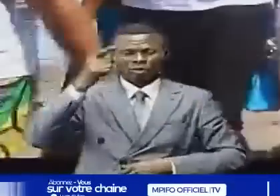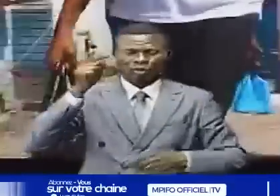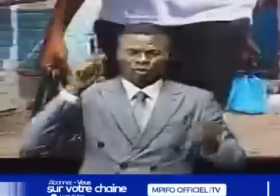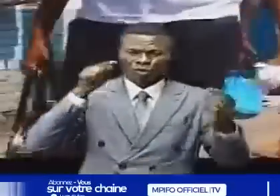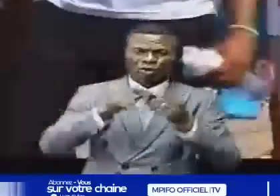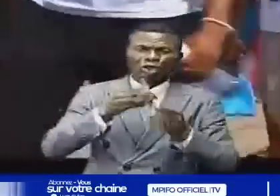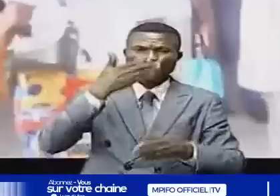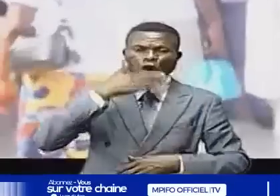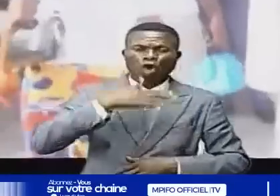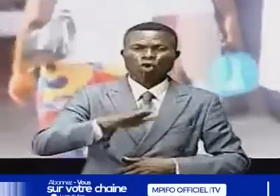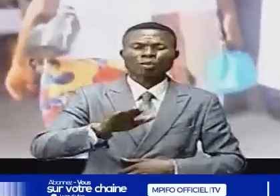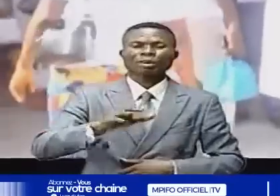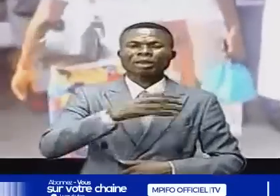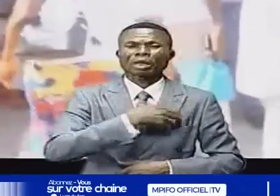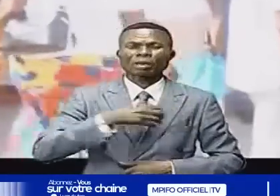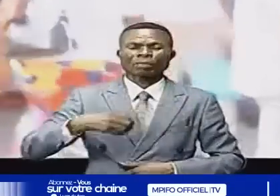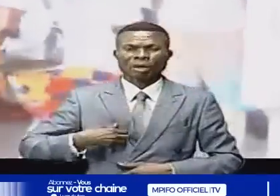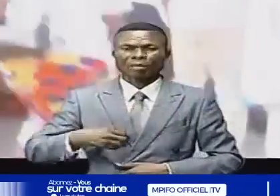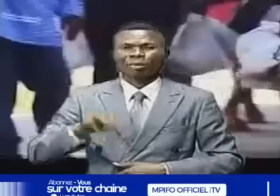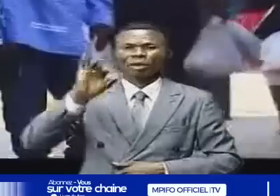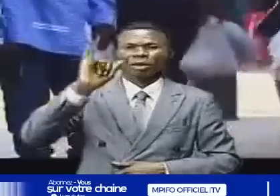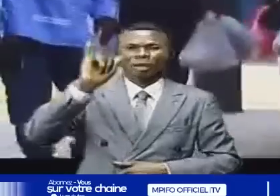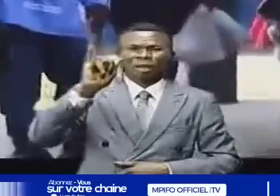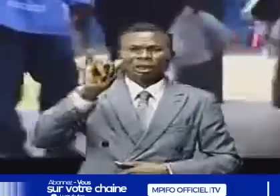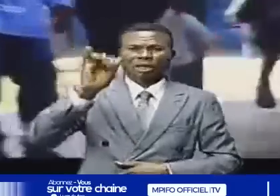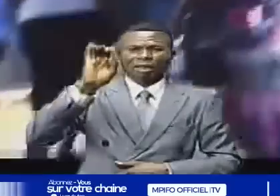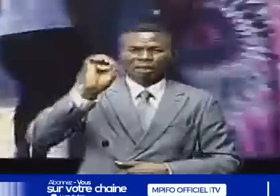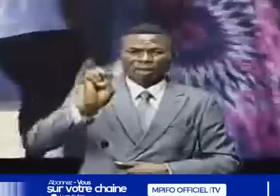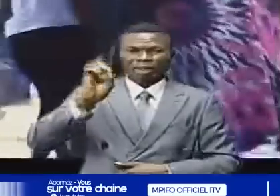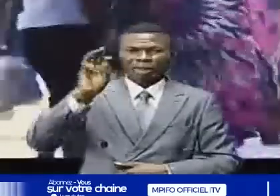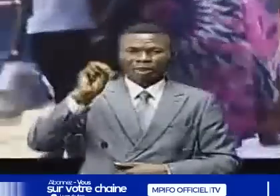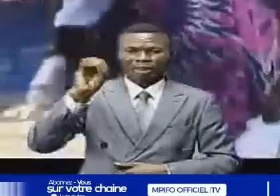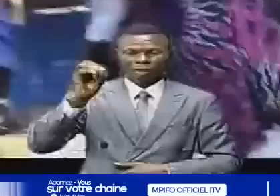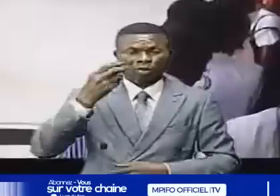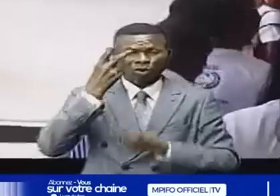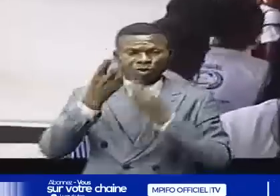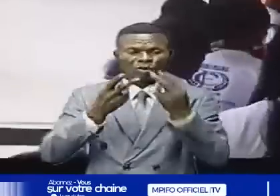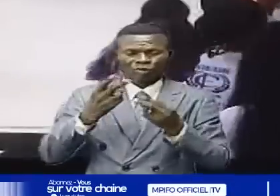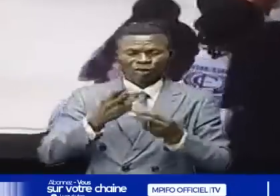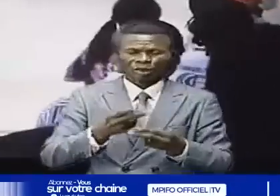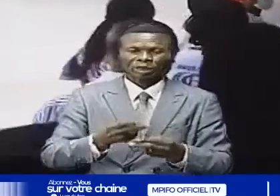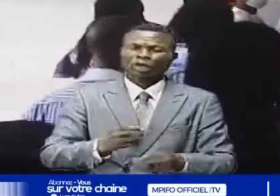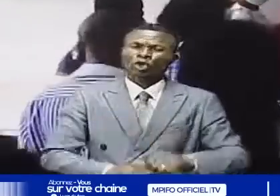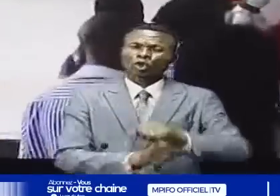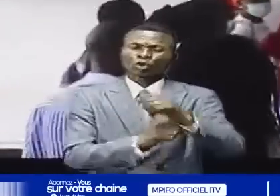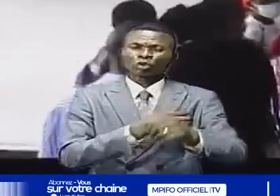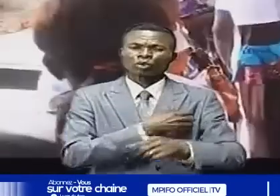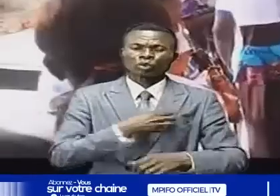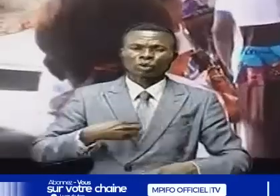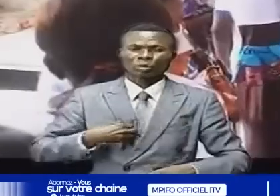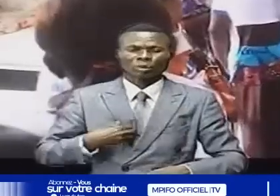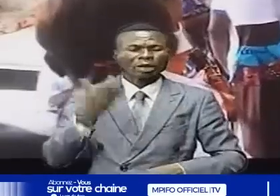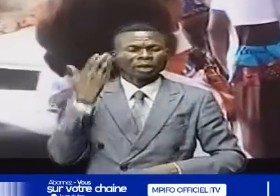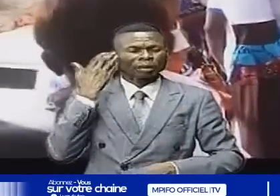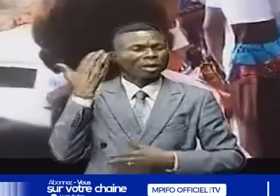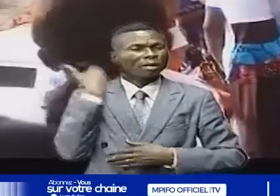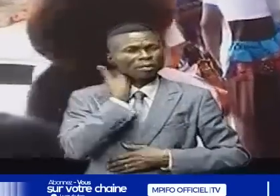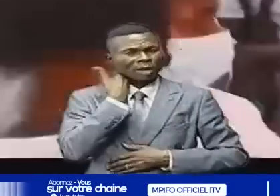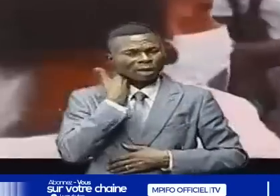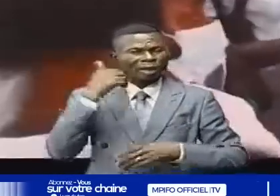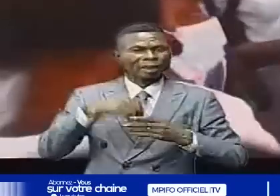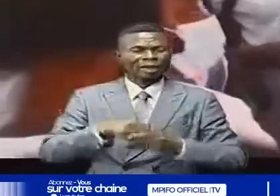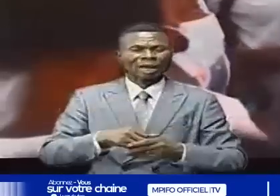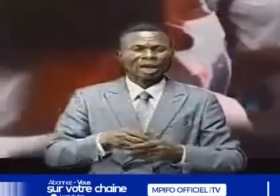général de référence de Kinshasa, ex-Mamayemo, pour une visite de compassion aux indigents malades internés au pavillon 12 et